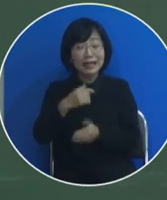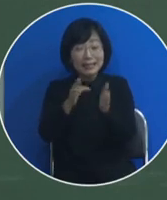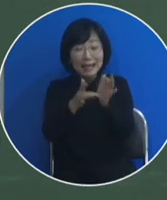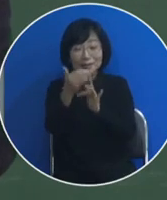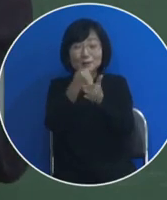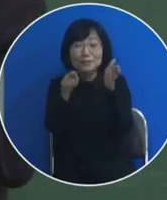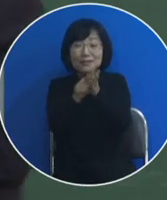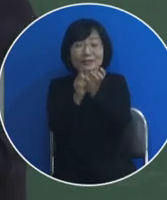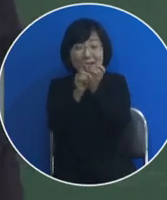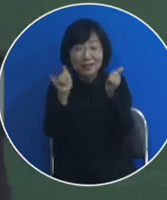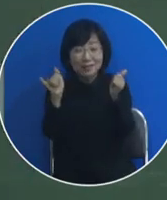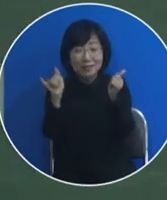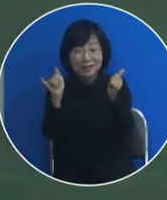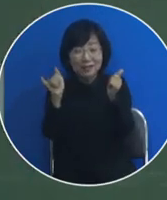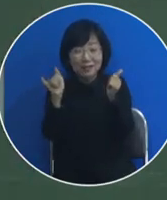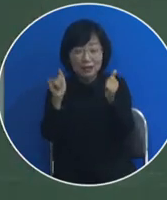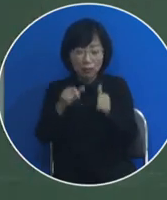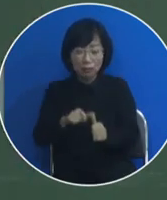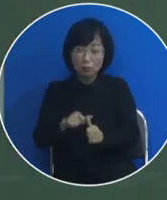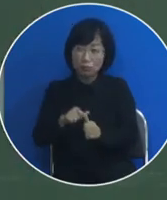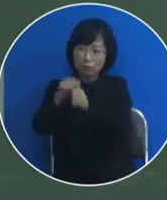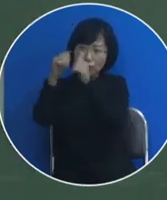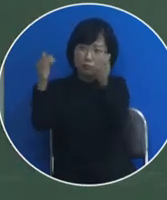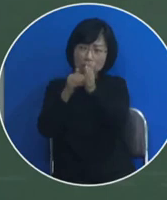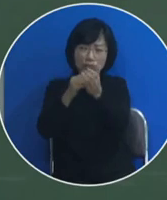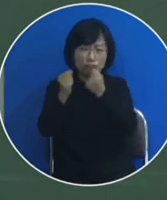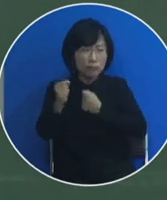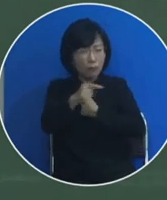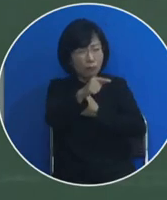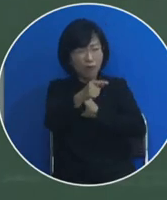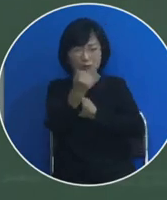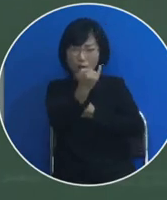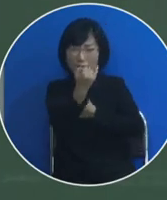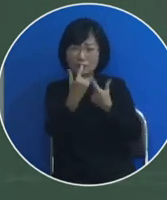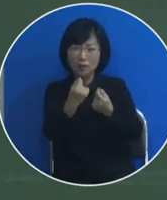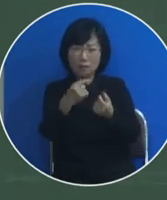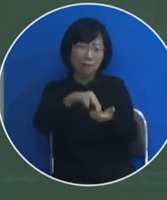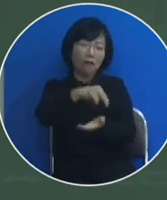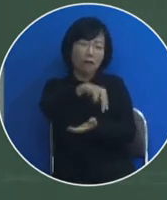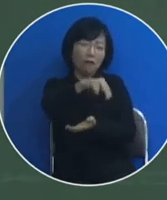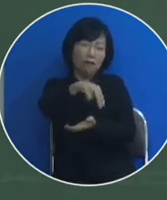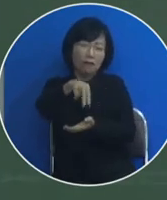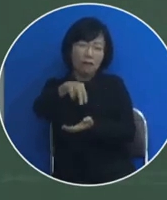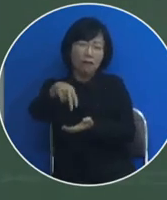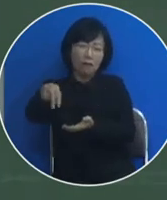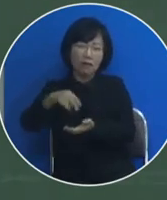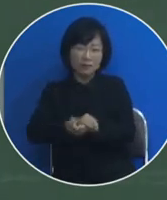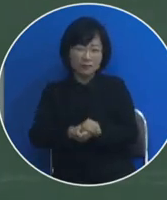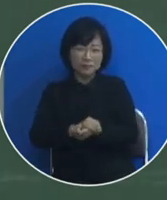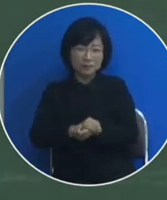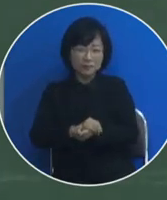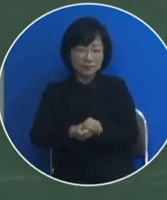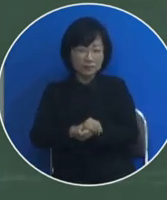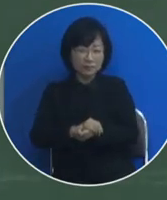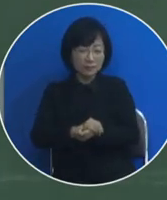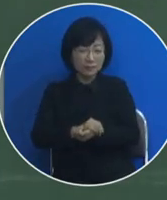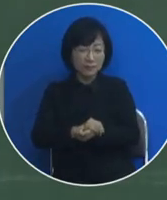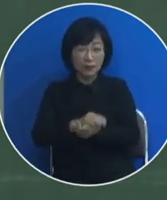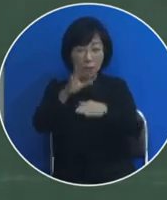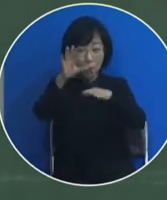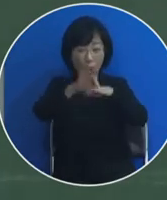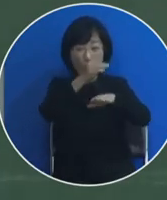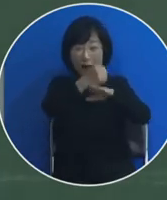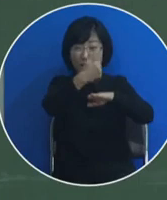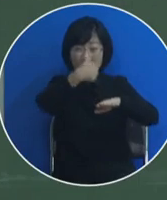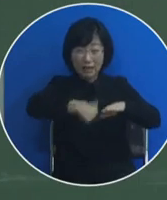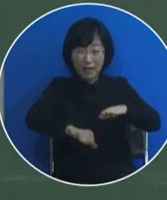was thinking that's us because as Christians we see tremendous blessings, but not knowing that we're just running around outside. 마치 왕자 거지 집 나온 왕자처럼 말이야 이게.